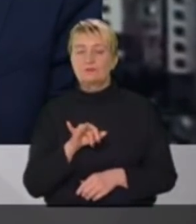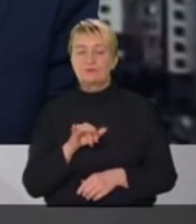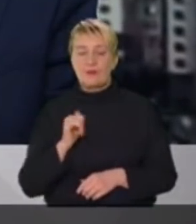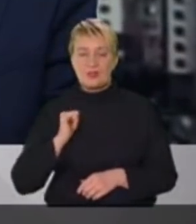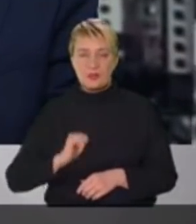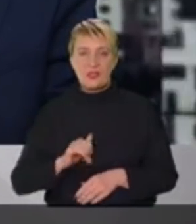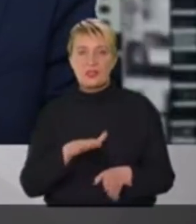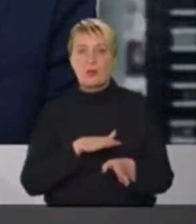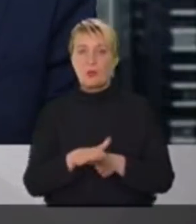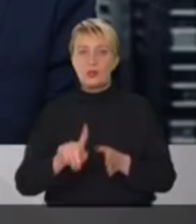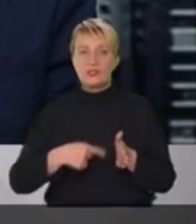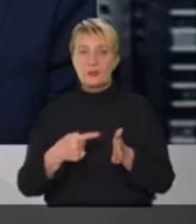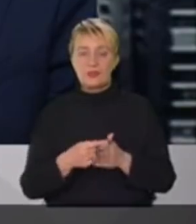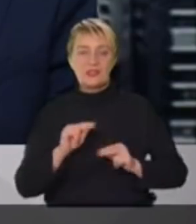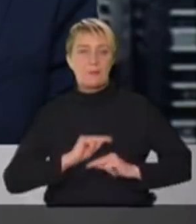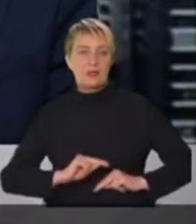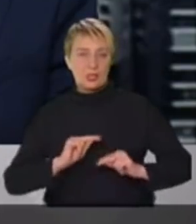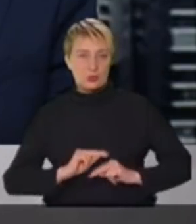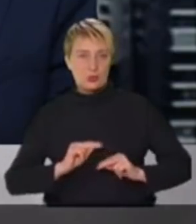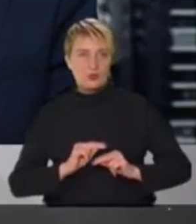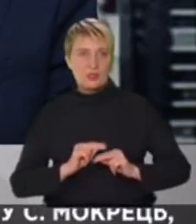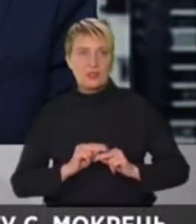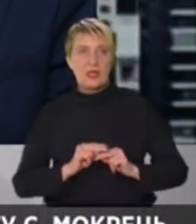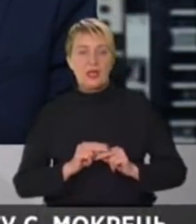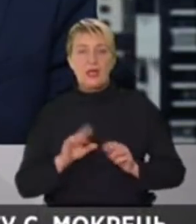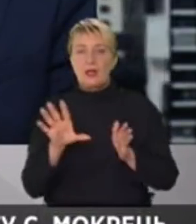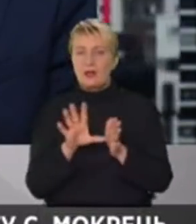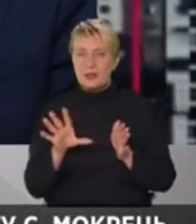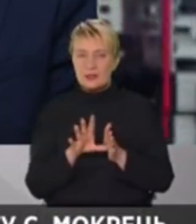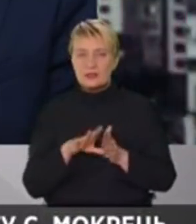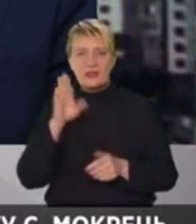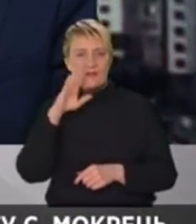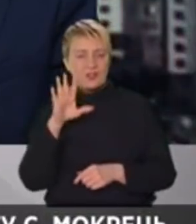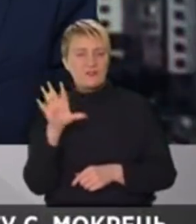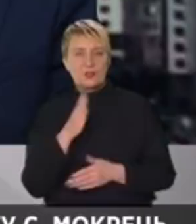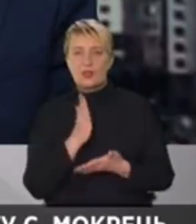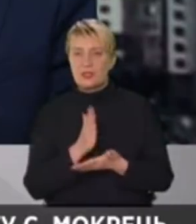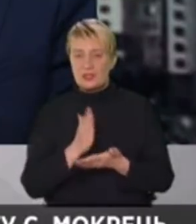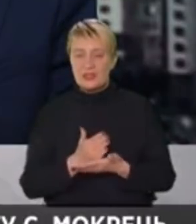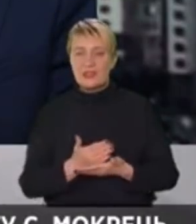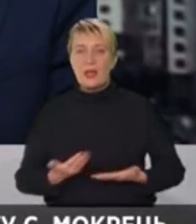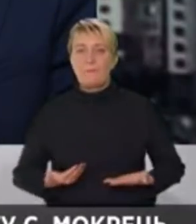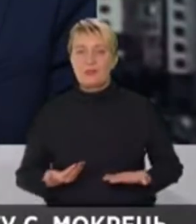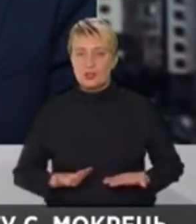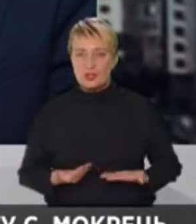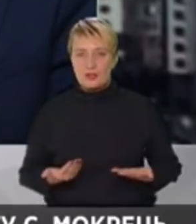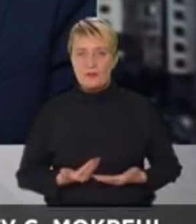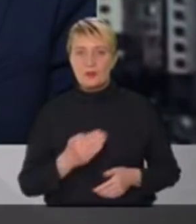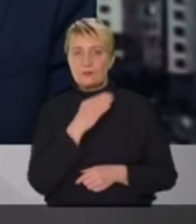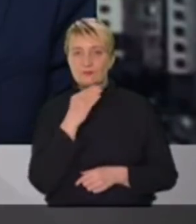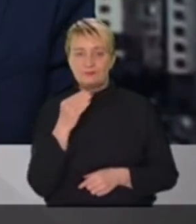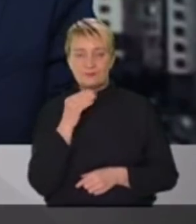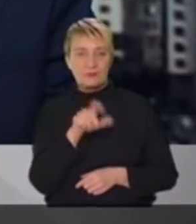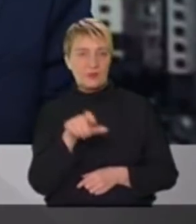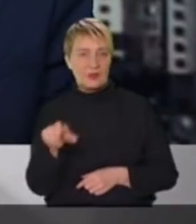місто працює, критична інфраструктура працює без збоїв, і місто живе. Надзвичайно велика кількість сьогодні людей з